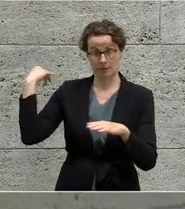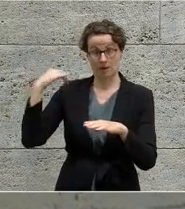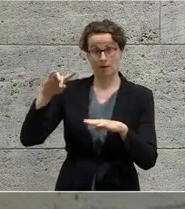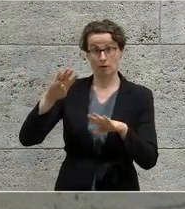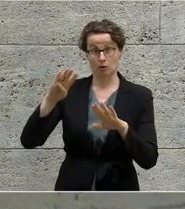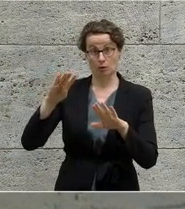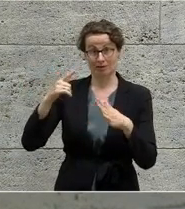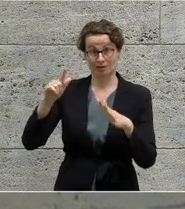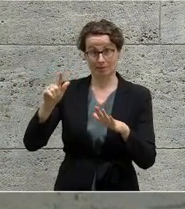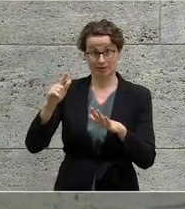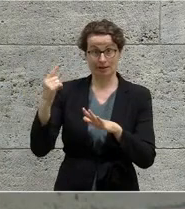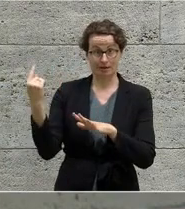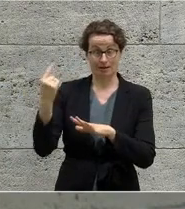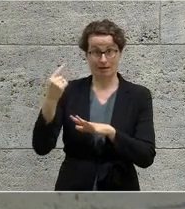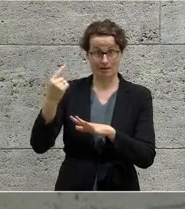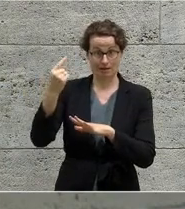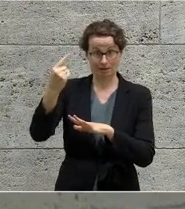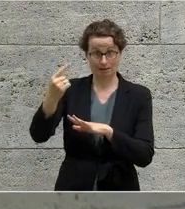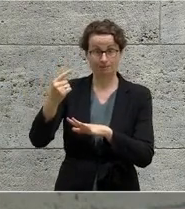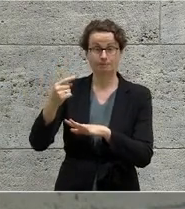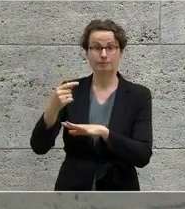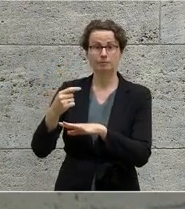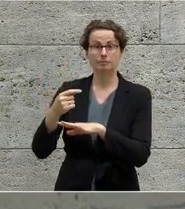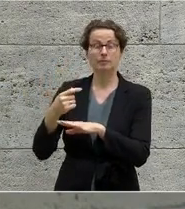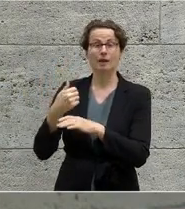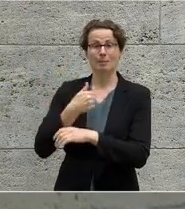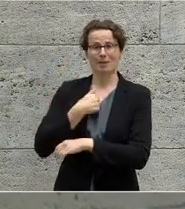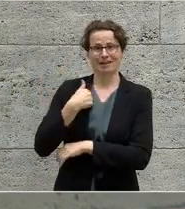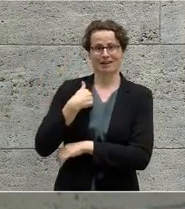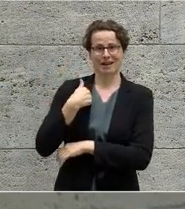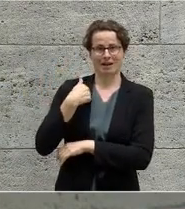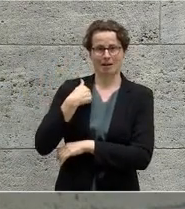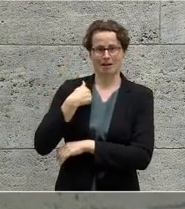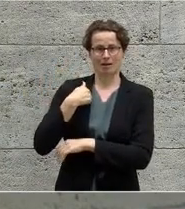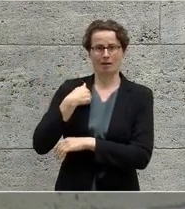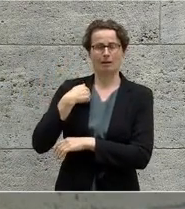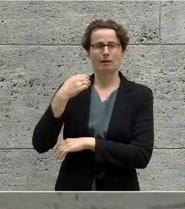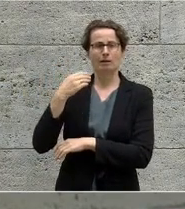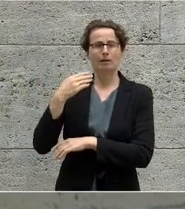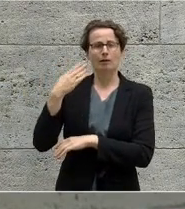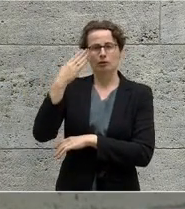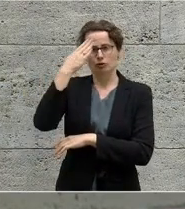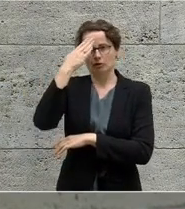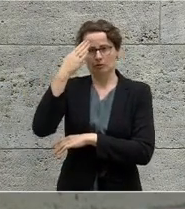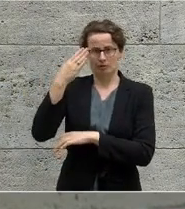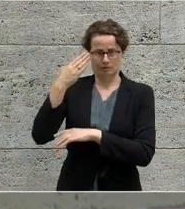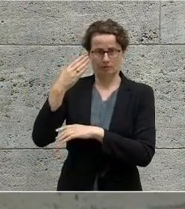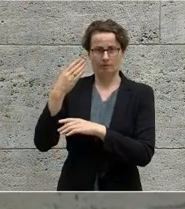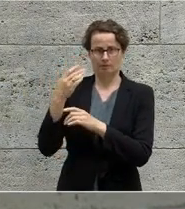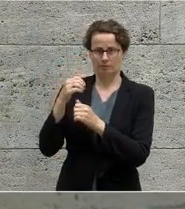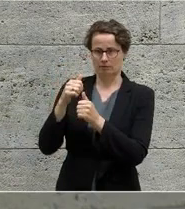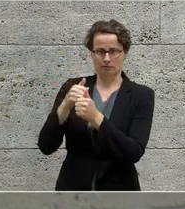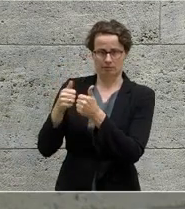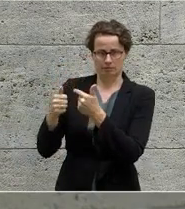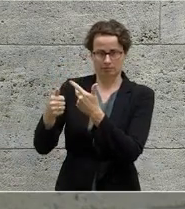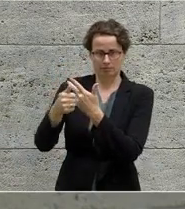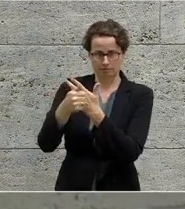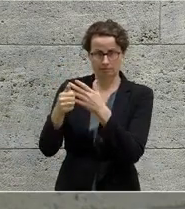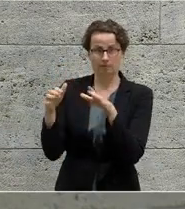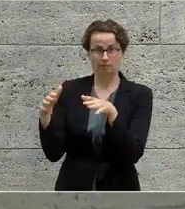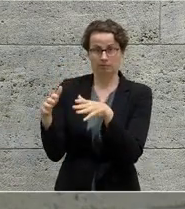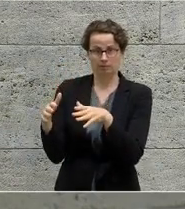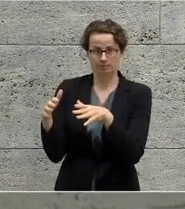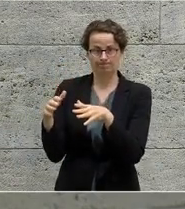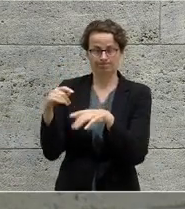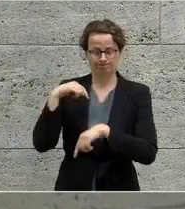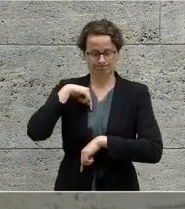aufständischen Militärs um den Hitler-Attentäter Klaus Schenk Graf von Stauffenberg allein auf